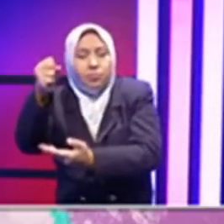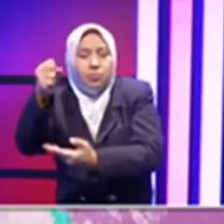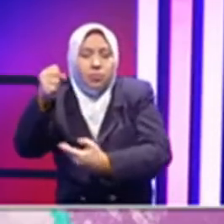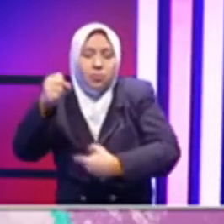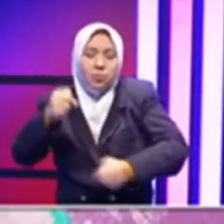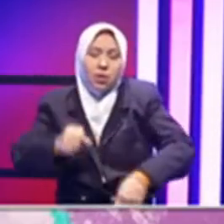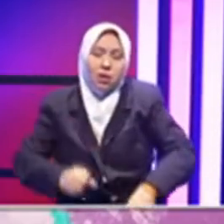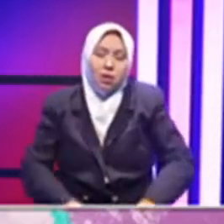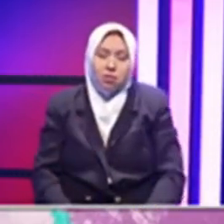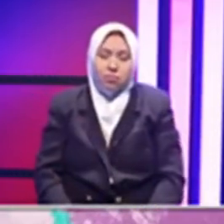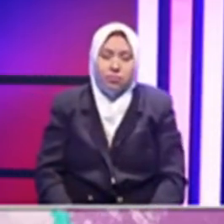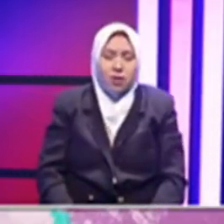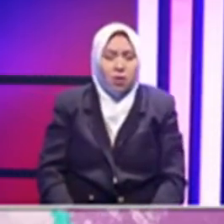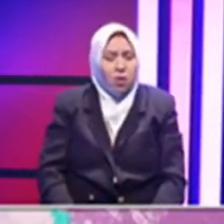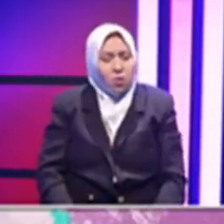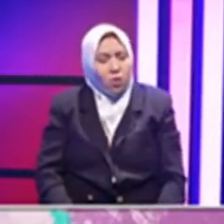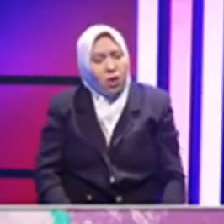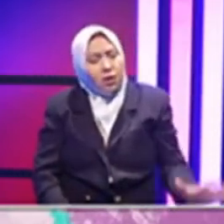الْحَصِيدِ